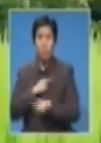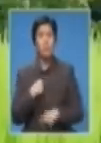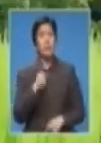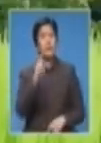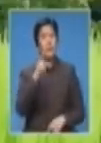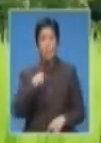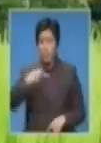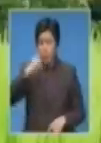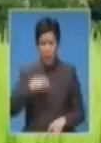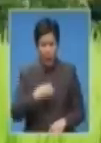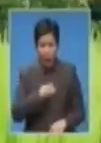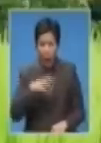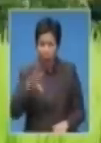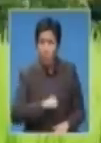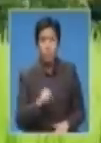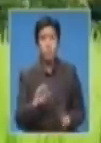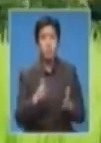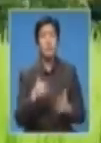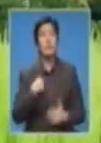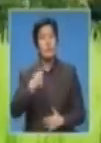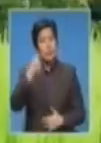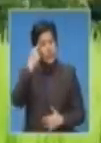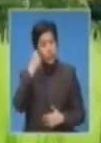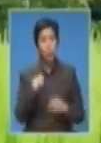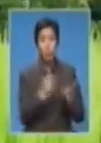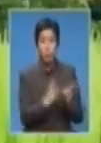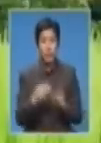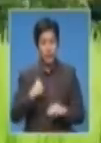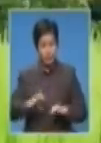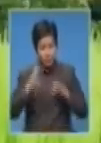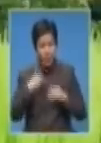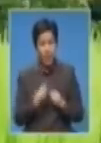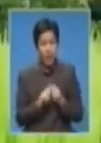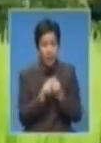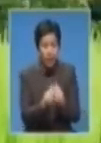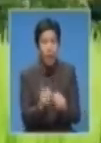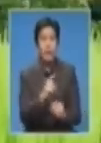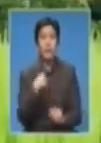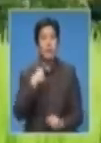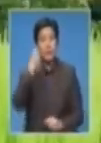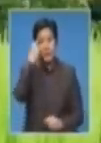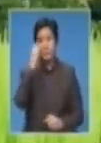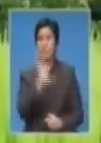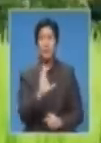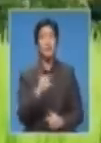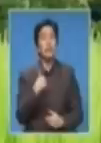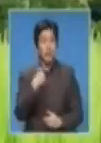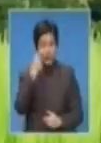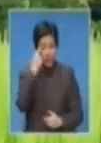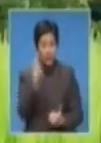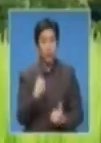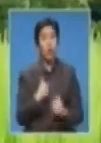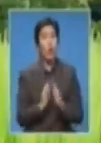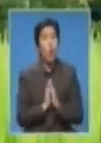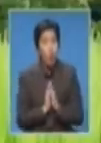ชน์อะไรทั้งสิ้นเพราะนั้นผมไม่คิดว่าเราจะไปบวกตรงไหนกันตรงไหนให้รัฐบาลตรงไหนหรือใครไม่ใช่เลยนะไม่มีนะขอข